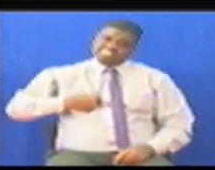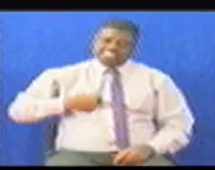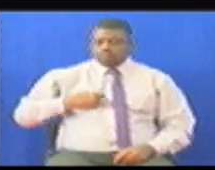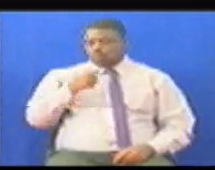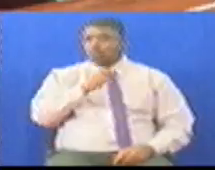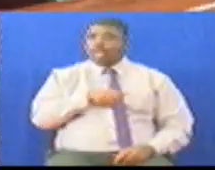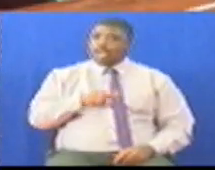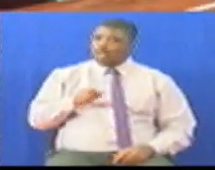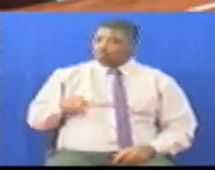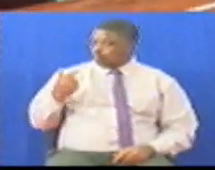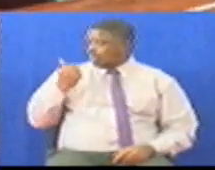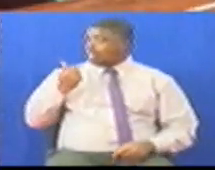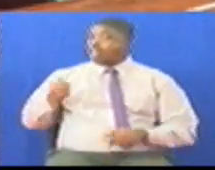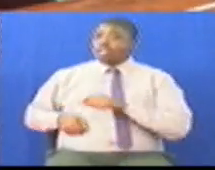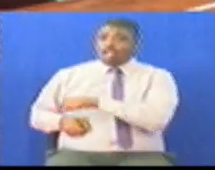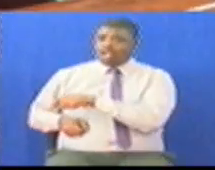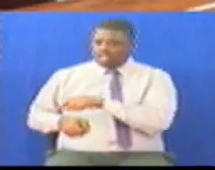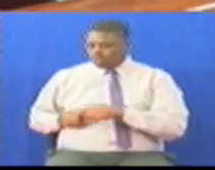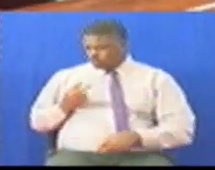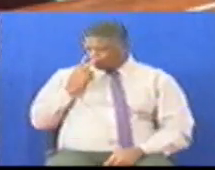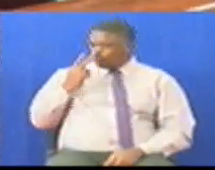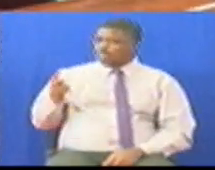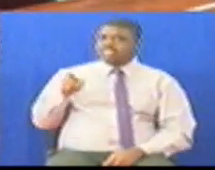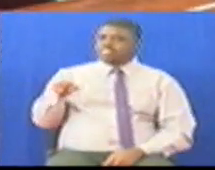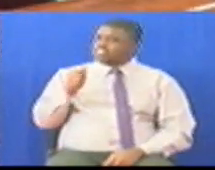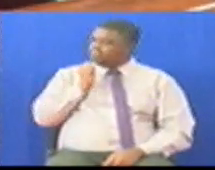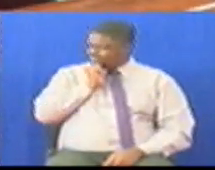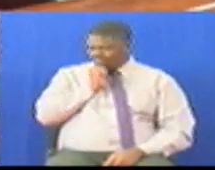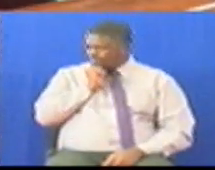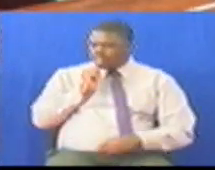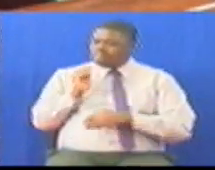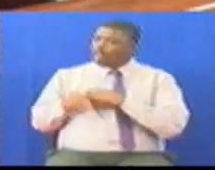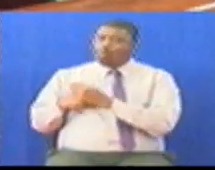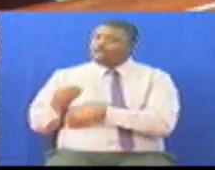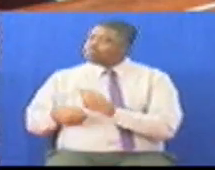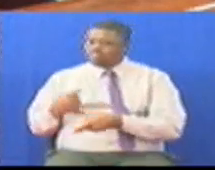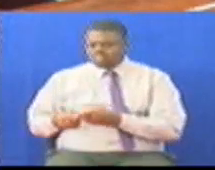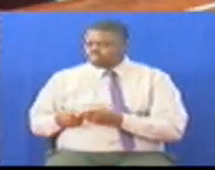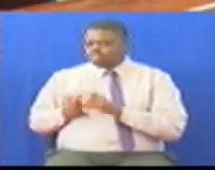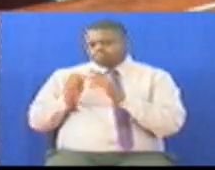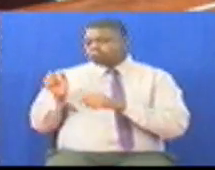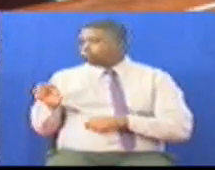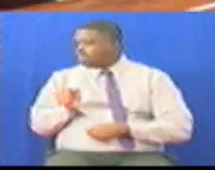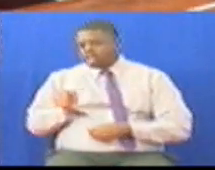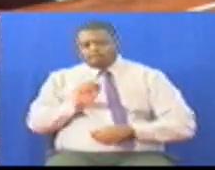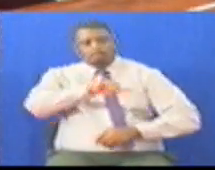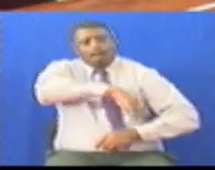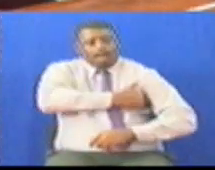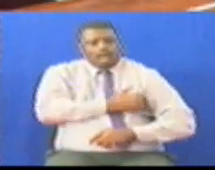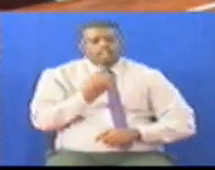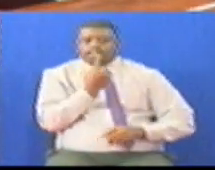wananchi wa Tanzania tunaona kwamba ni zawadi kubwa sana mzee Mkapa ameipa kwa taifa letu.